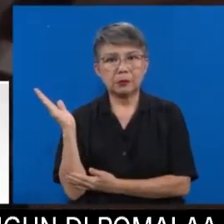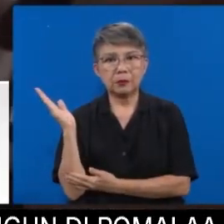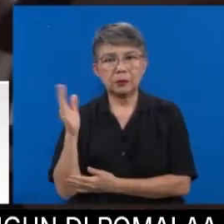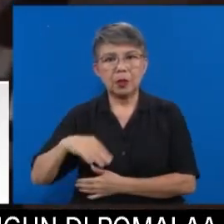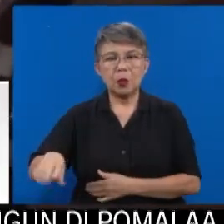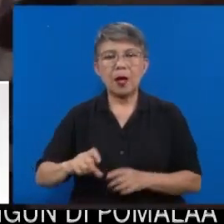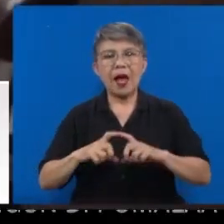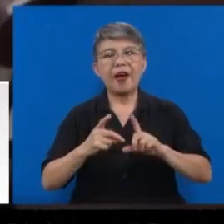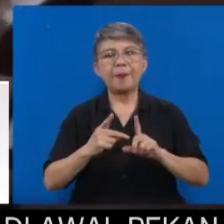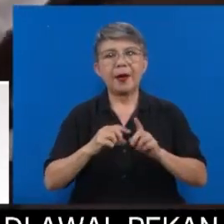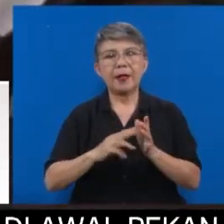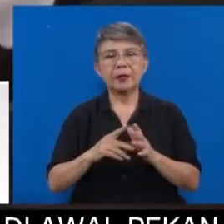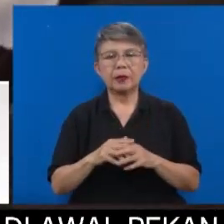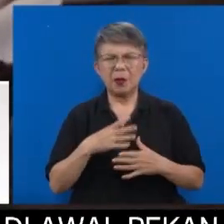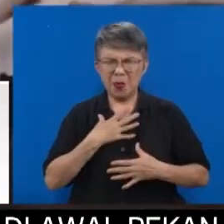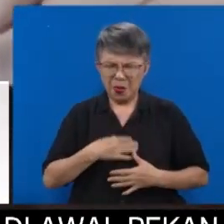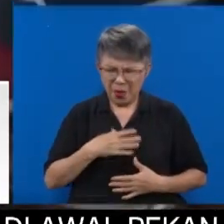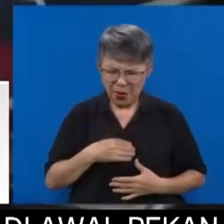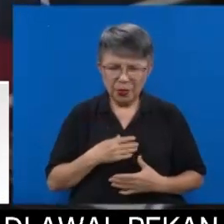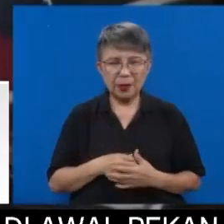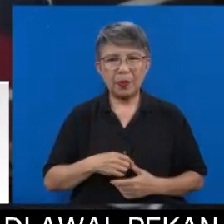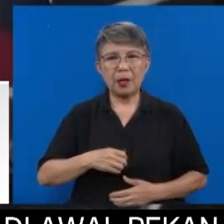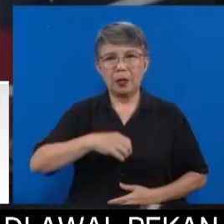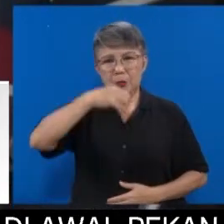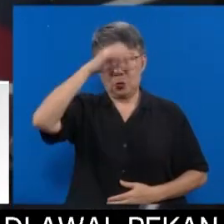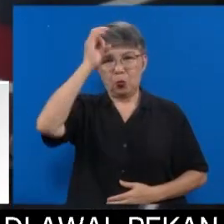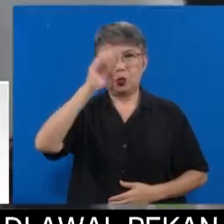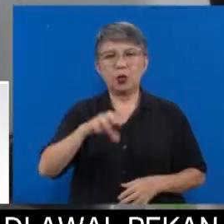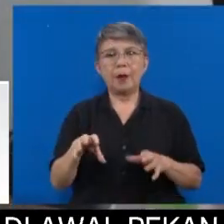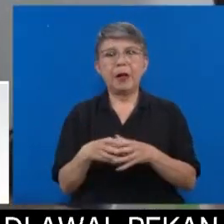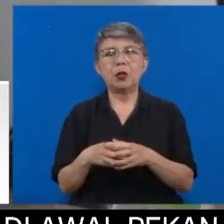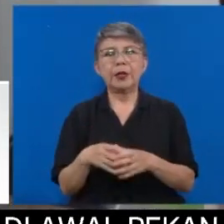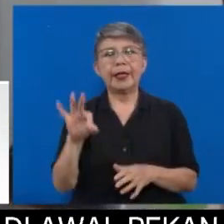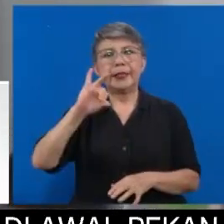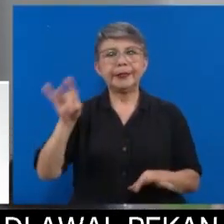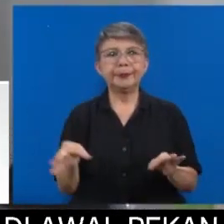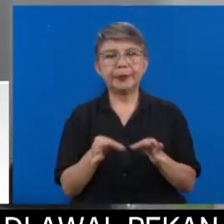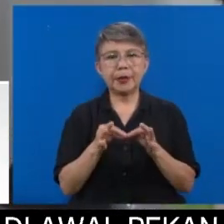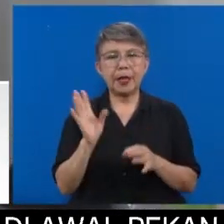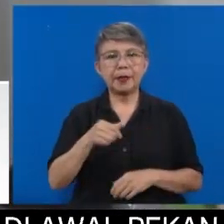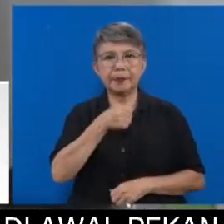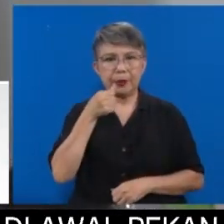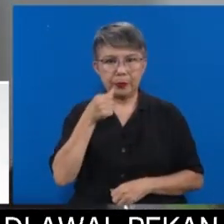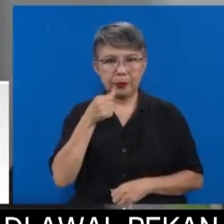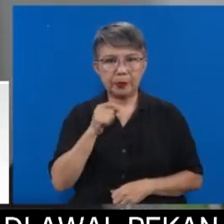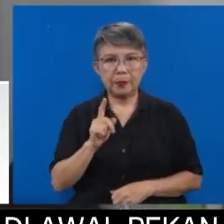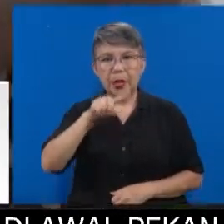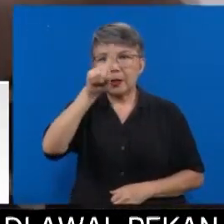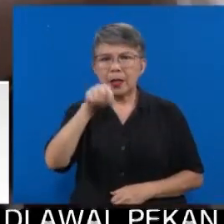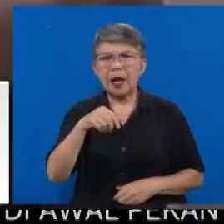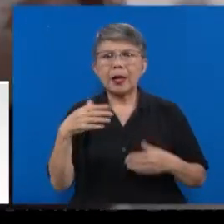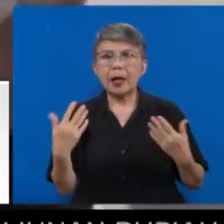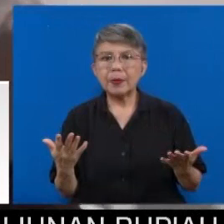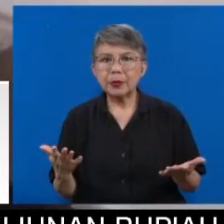Keluarga Ahmad tak kuasa menahan haru saat dikunjungi petugas dari Polsek Balung, Jember, Jawa Timur pada Minggu. Mereka mempertanyakan